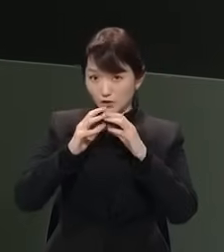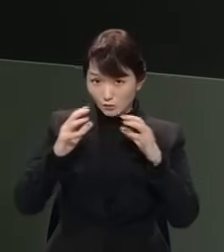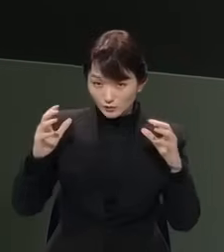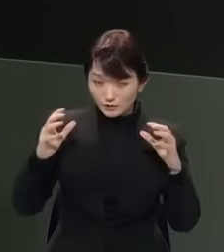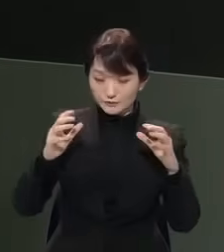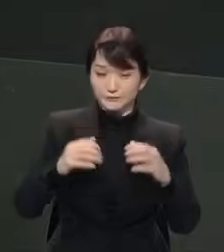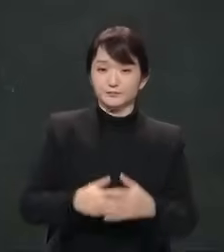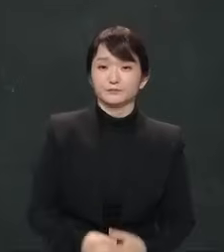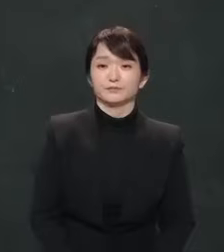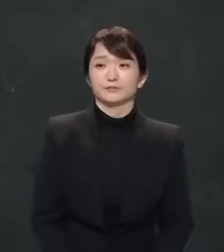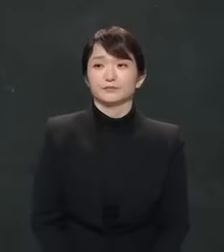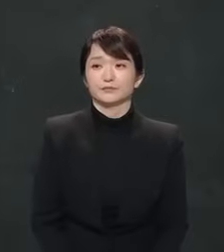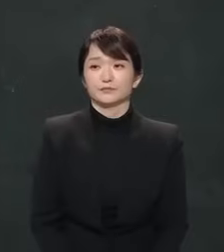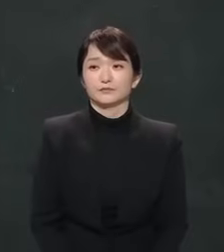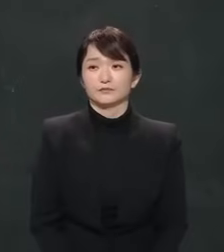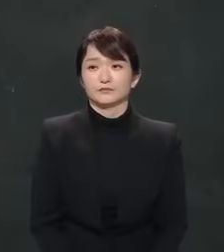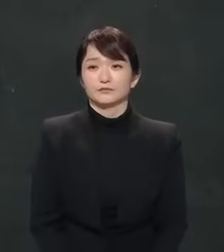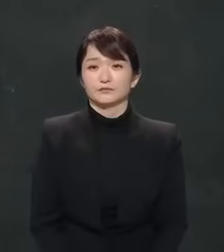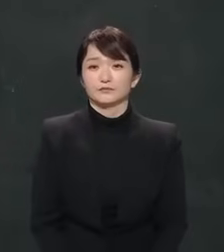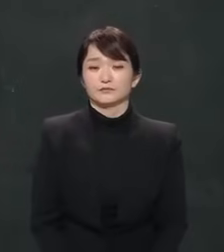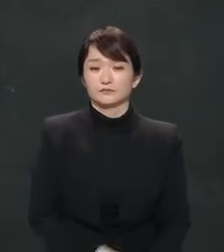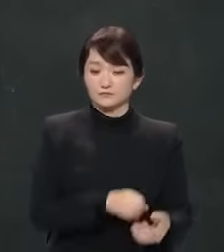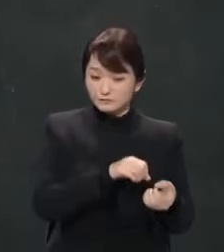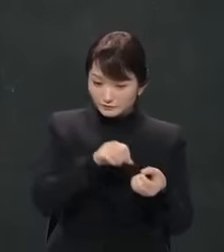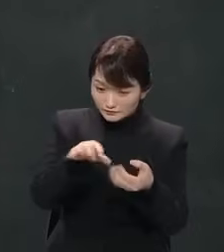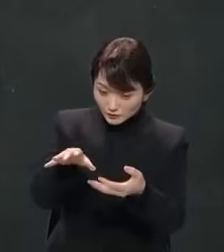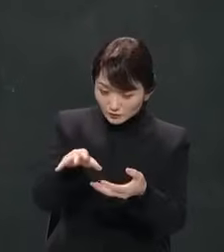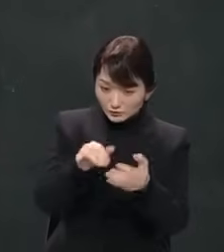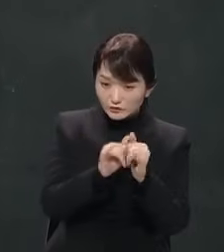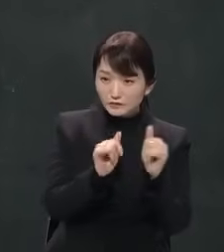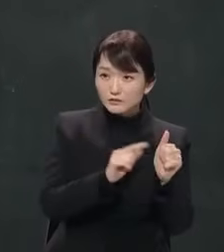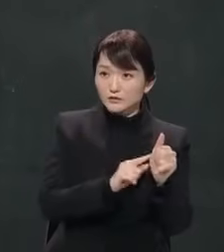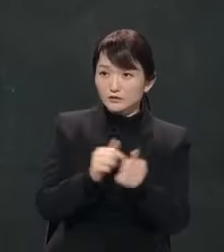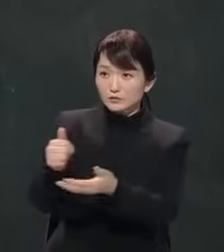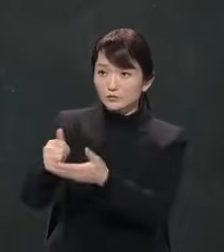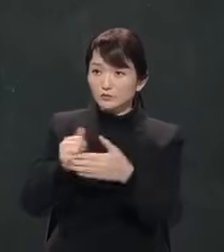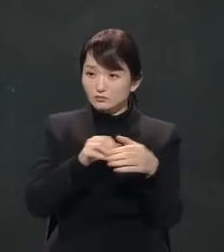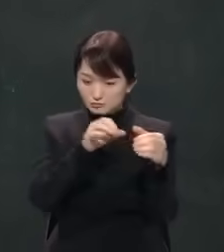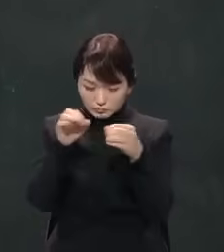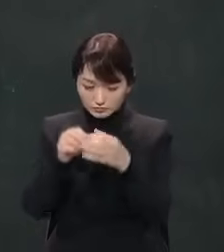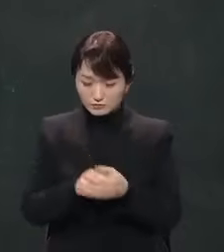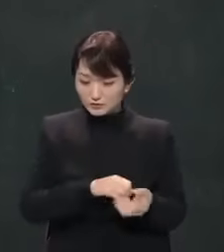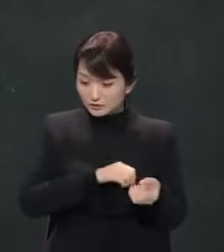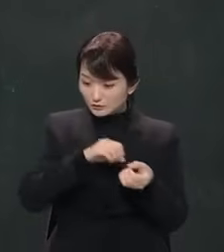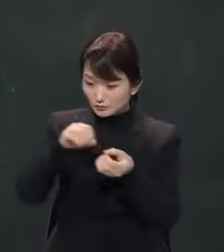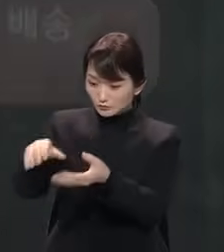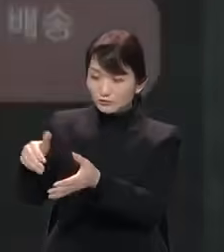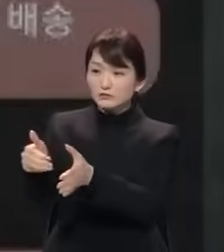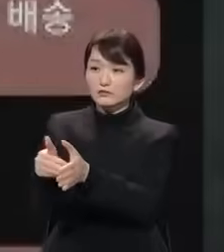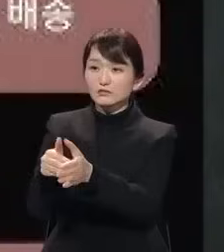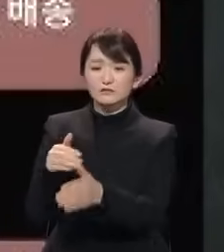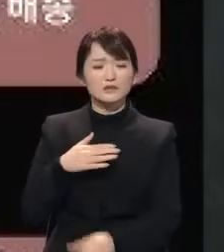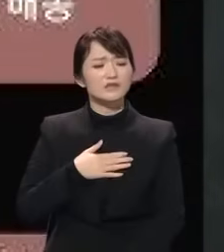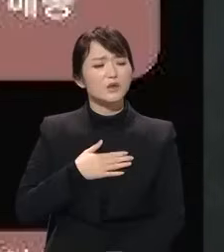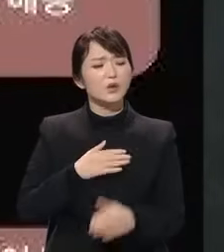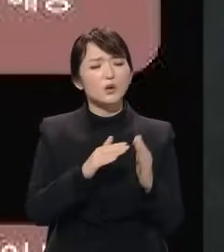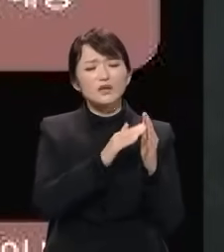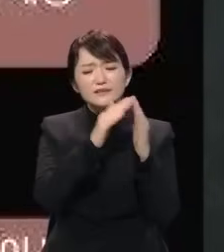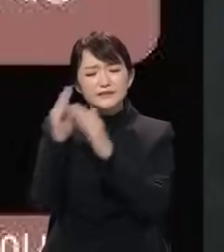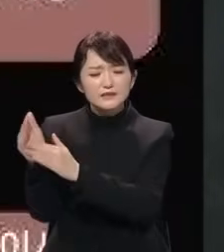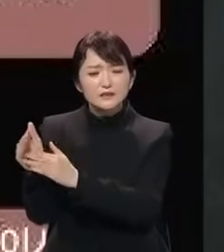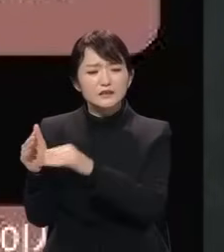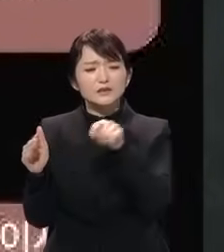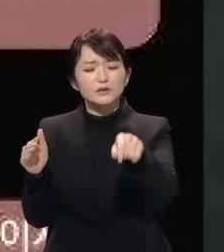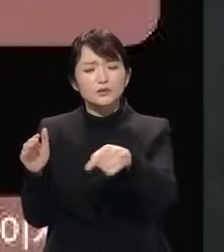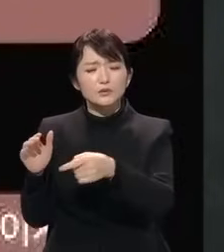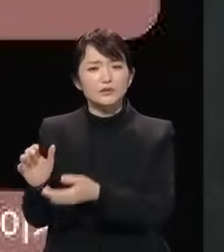만나보시죠. 택배 기사와 고객이 나눈 문자인데요. 택배 배송 완료. 그런데 저 이사 갔어요. 여기로 갖다